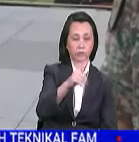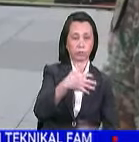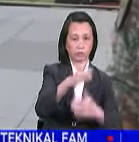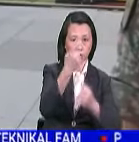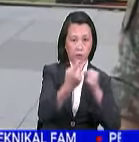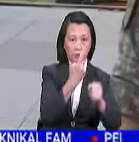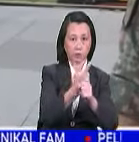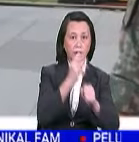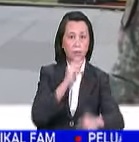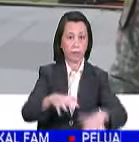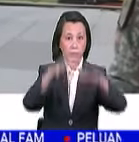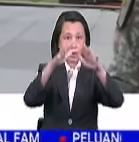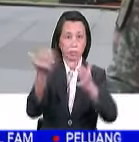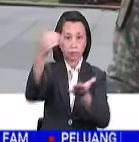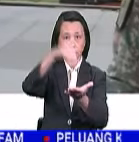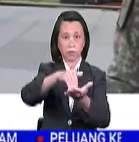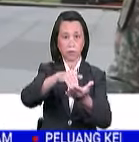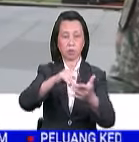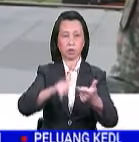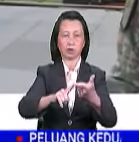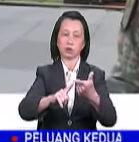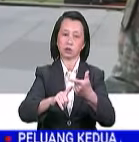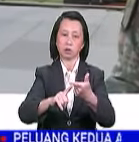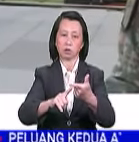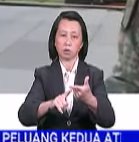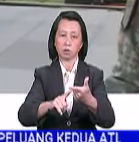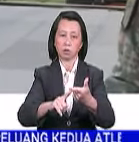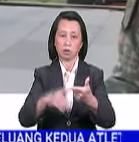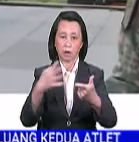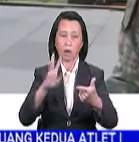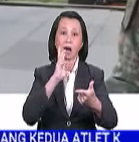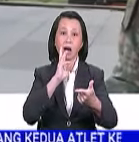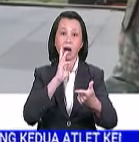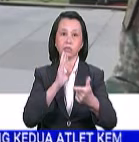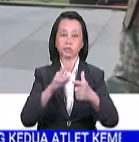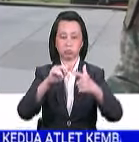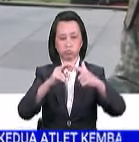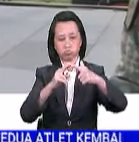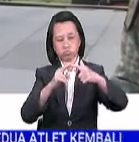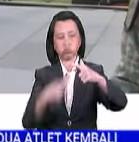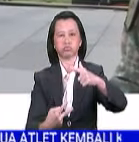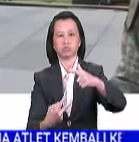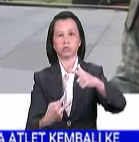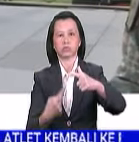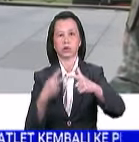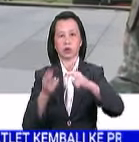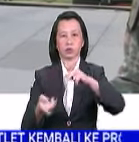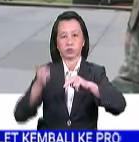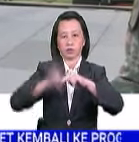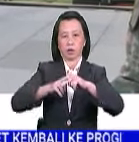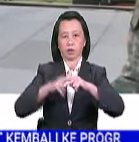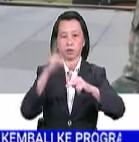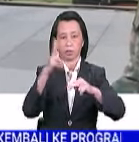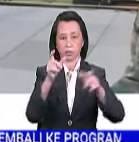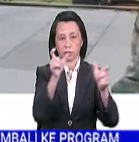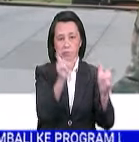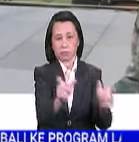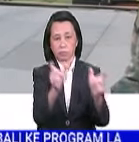kemudian ada banjir yang datang semula. The abutment of the river itu dah mula jatuh. Jadi kita kena tambah lagi 3